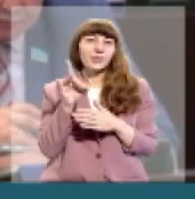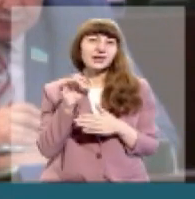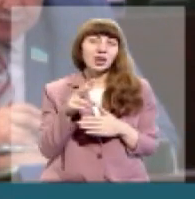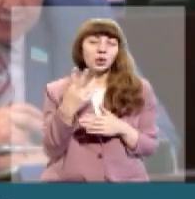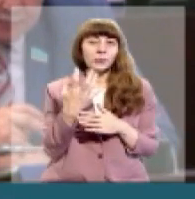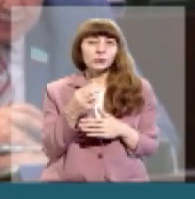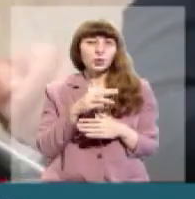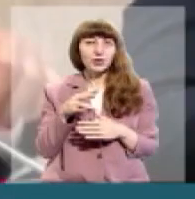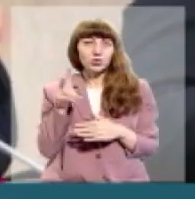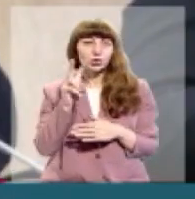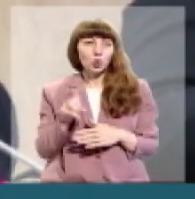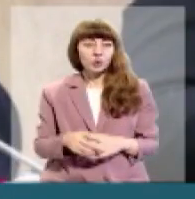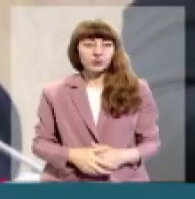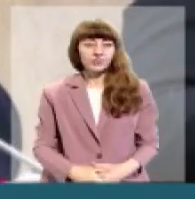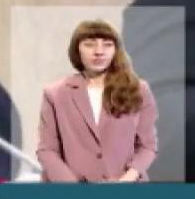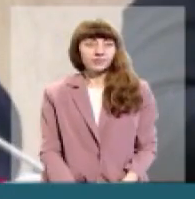500 миллион доллар көлемде